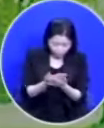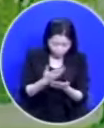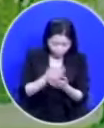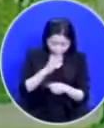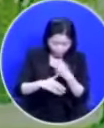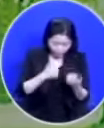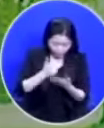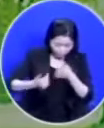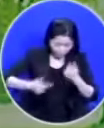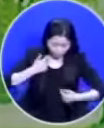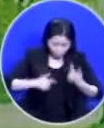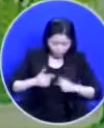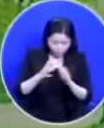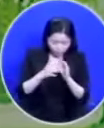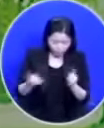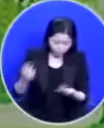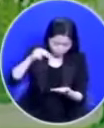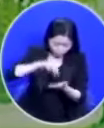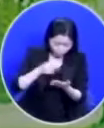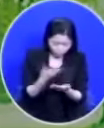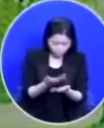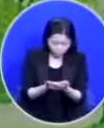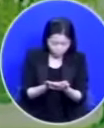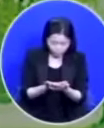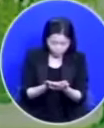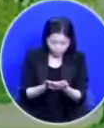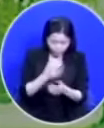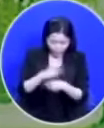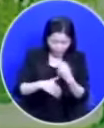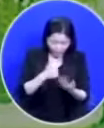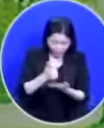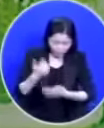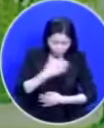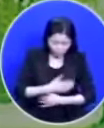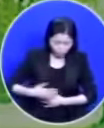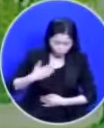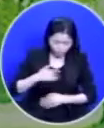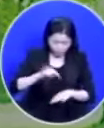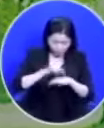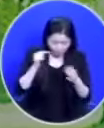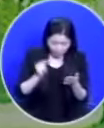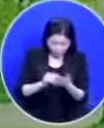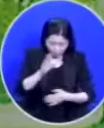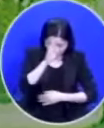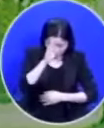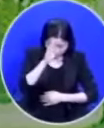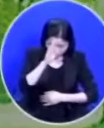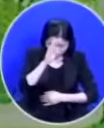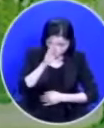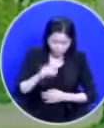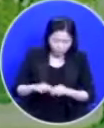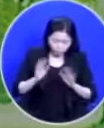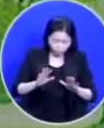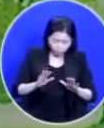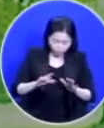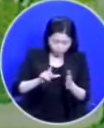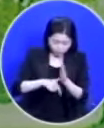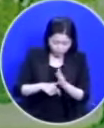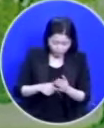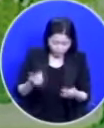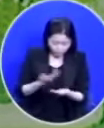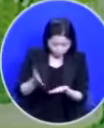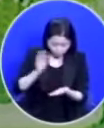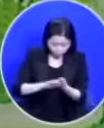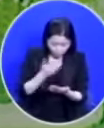하나님의 기뻐하는 자로 세워 주소서 하나님 육신의 마음의 병 등 것은 주여 이 시간 에 고쳐 주소서